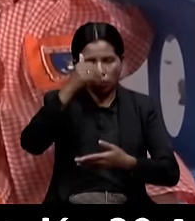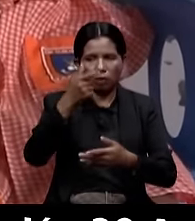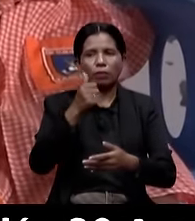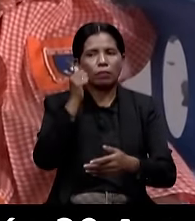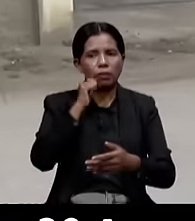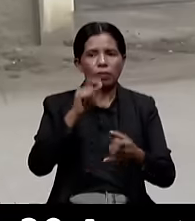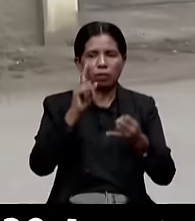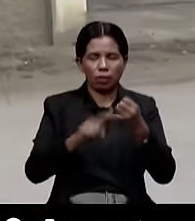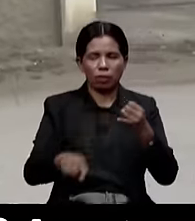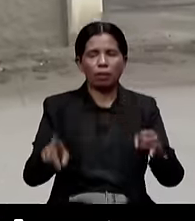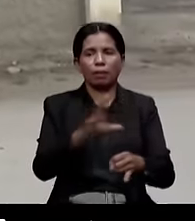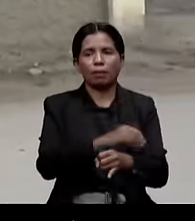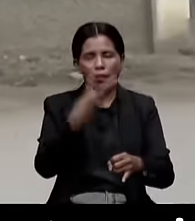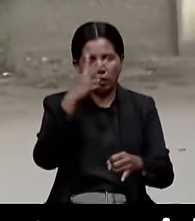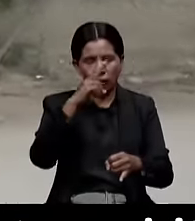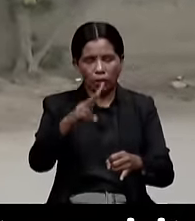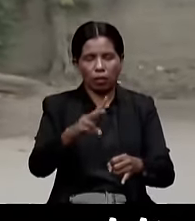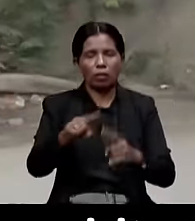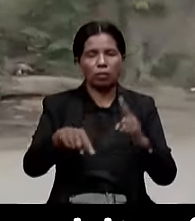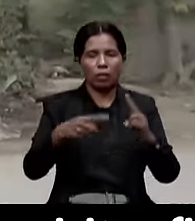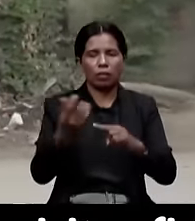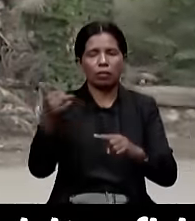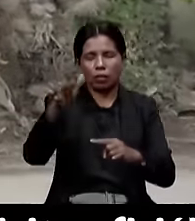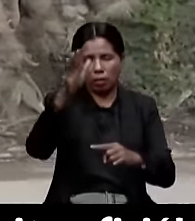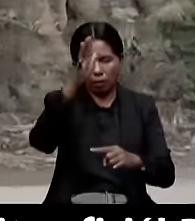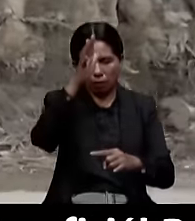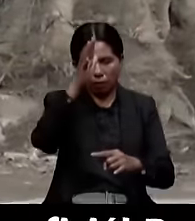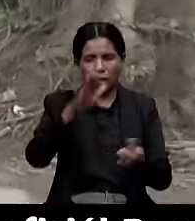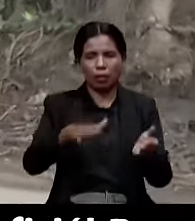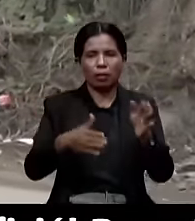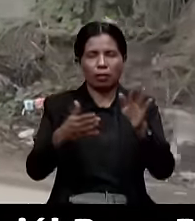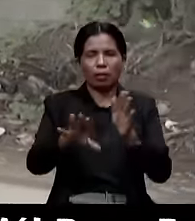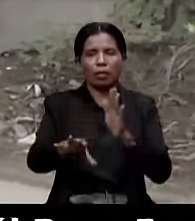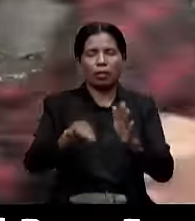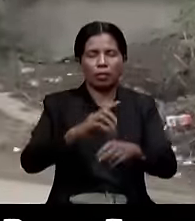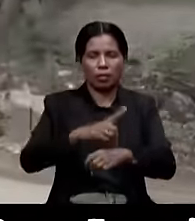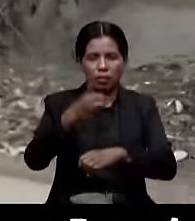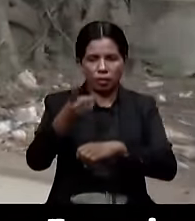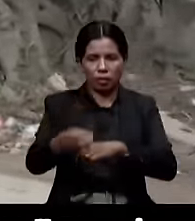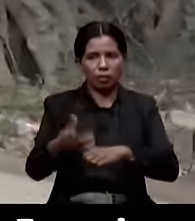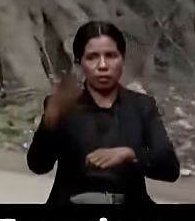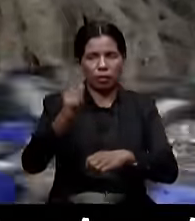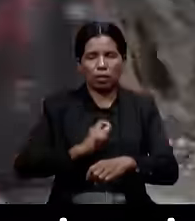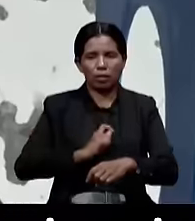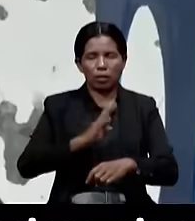nebe saisasin no hare direta bain hira siranyaman Mateus Gomes hetan desastre iha